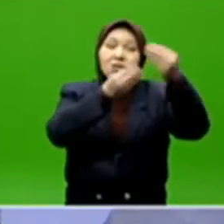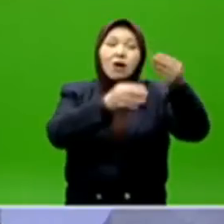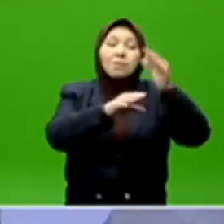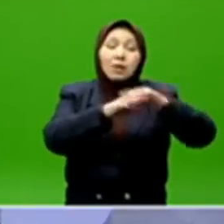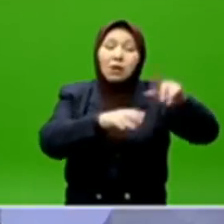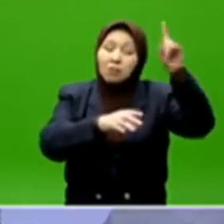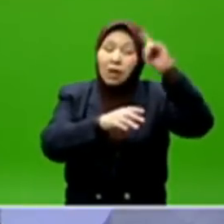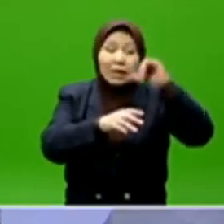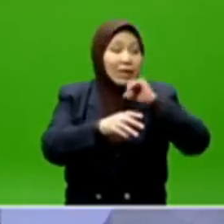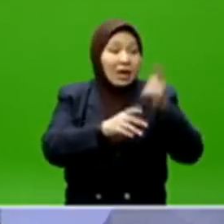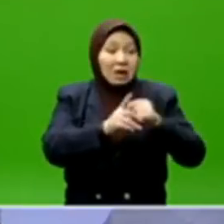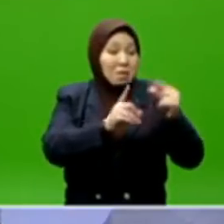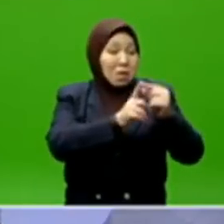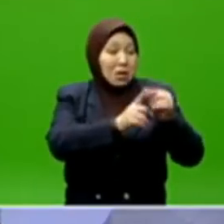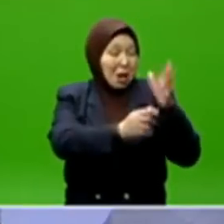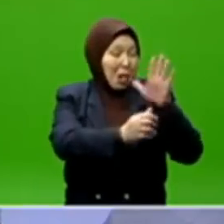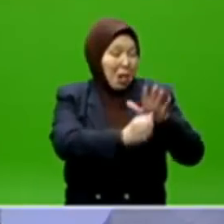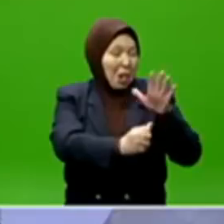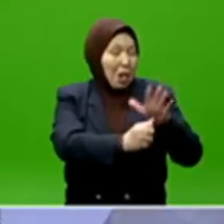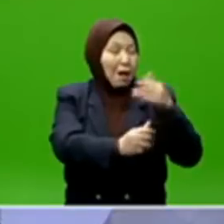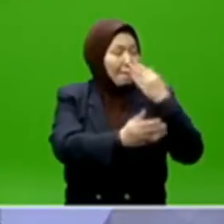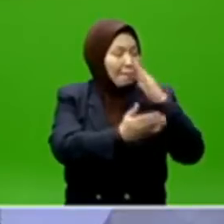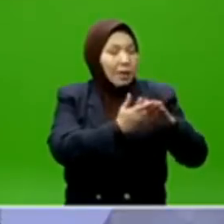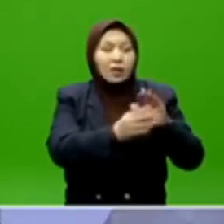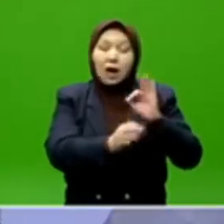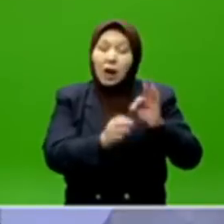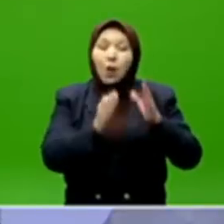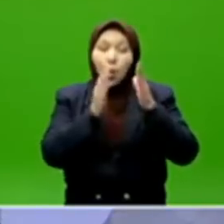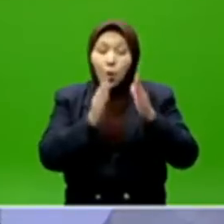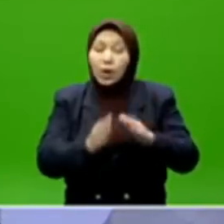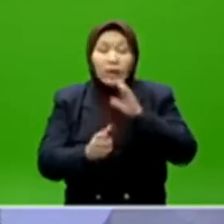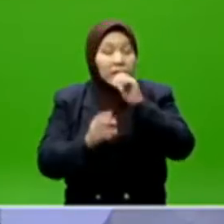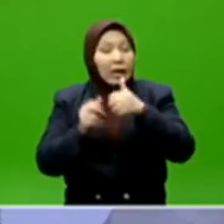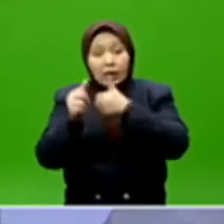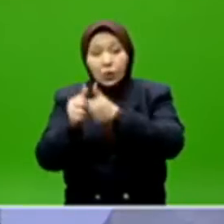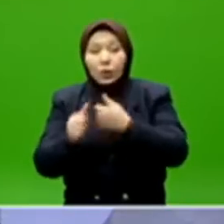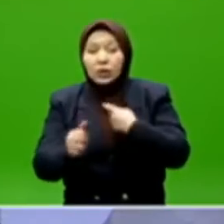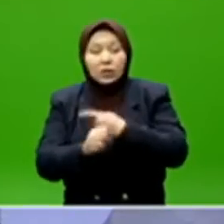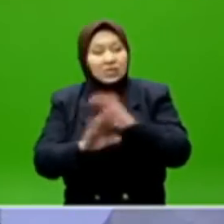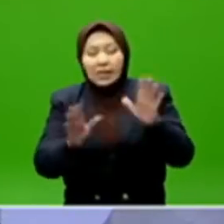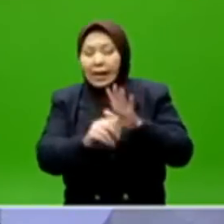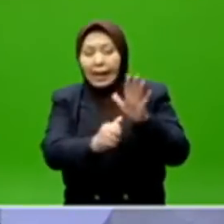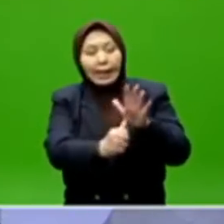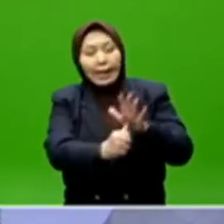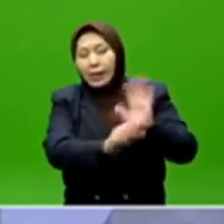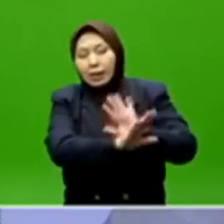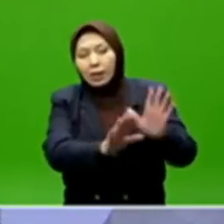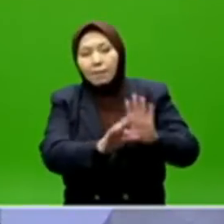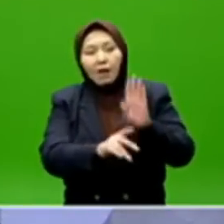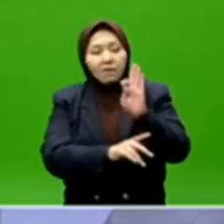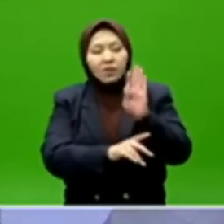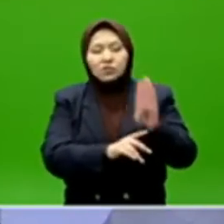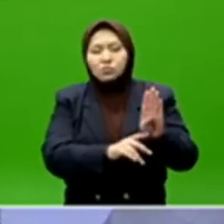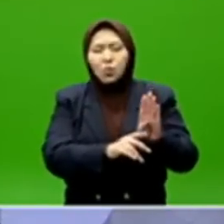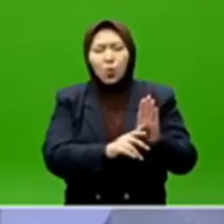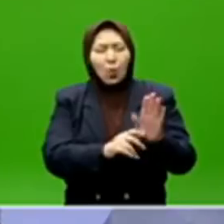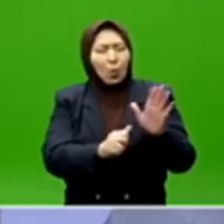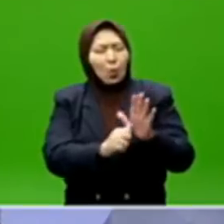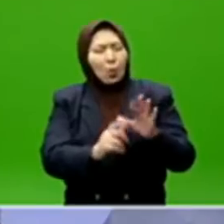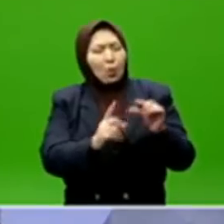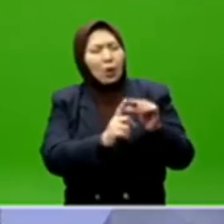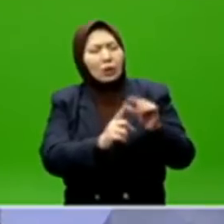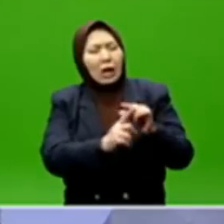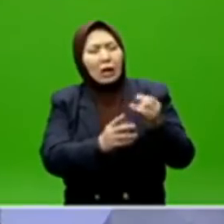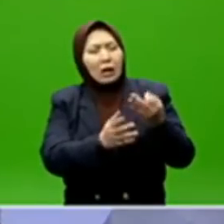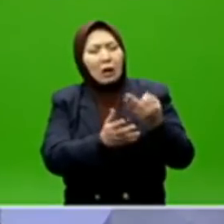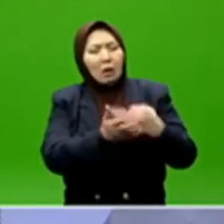kepada orang yang derhaka. Pelajaran untuk kita, kalau orang tak ikut sangat ustaz ya, jangan kutuk-kutuk sangat. Betul, dekat Facebook kutuk kan. Betul.